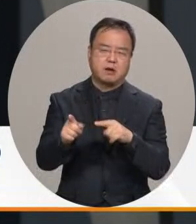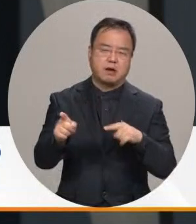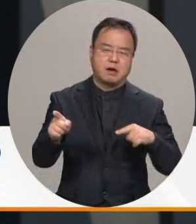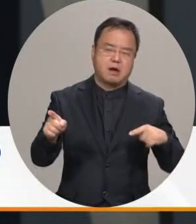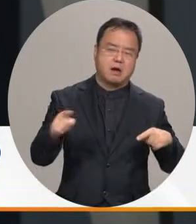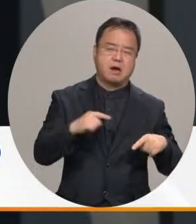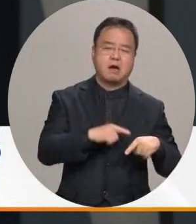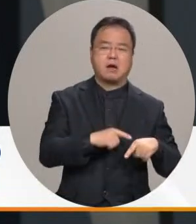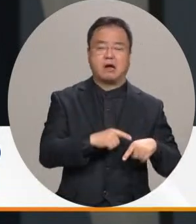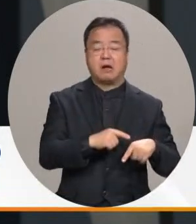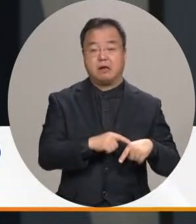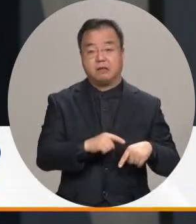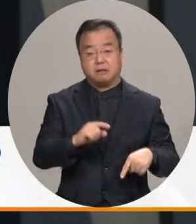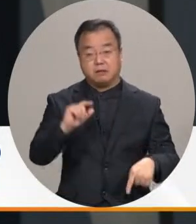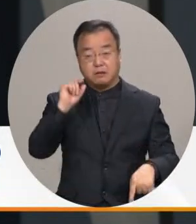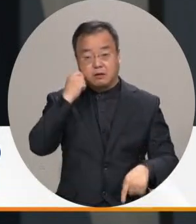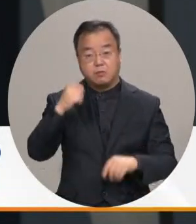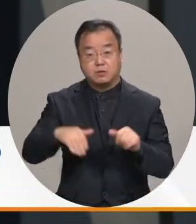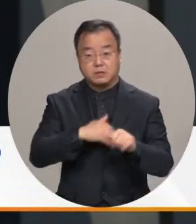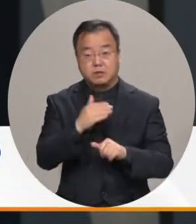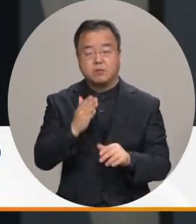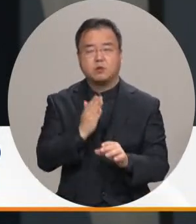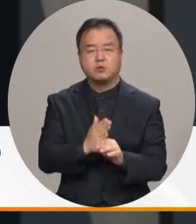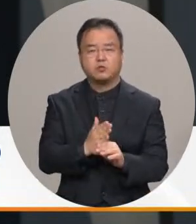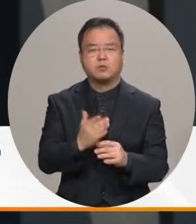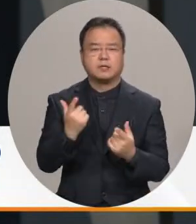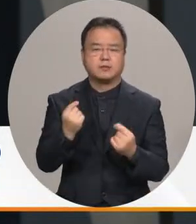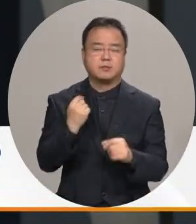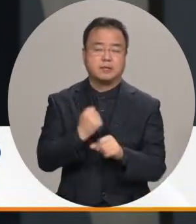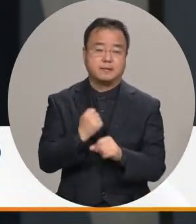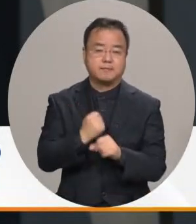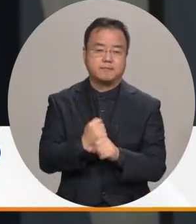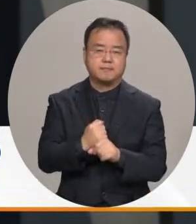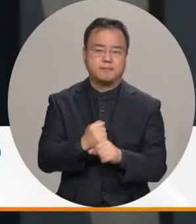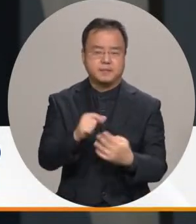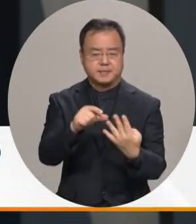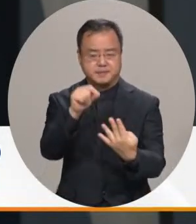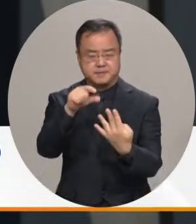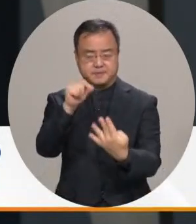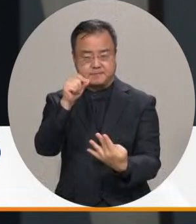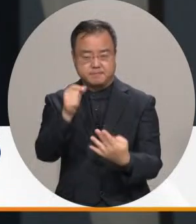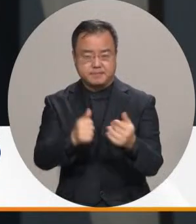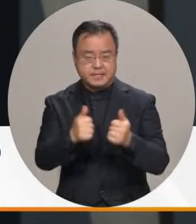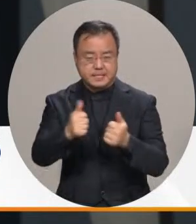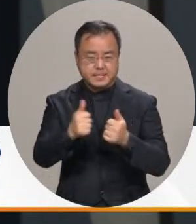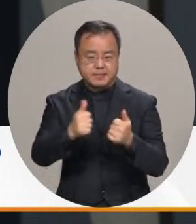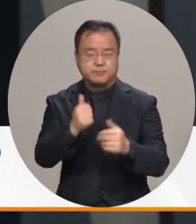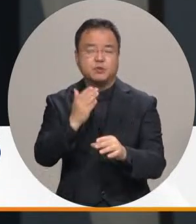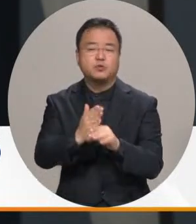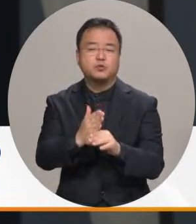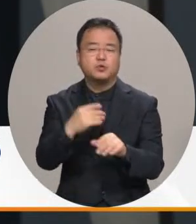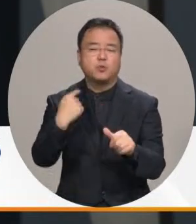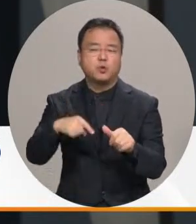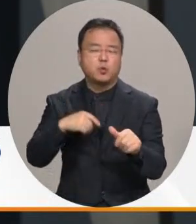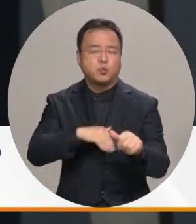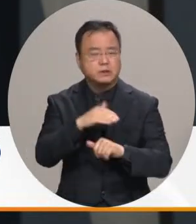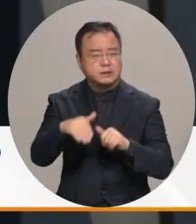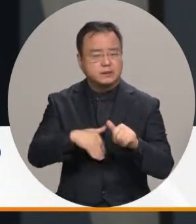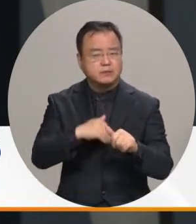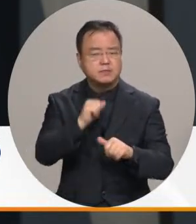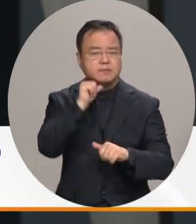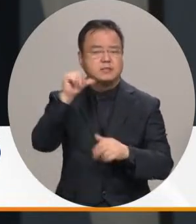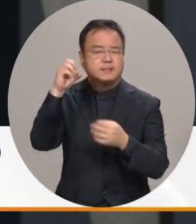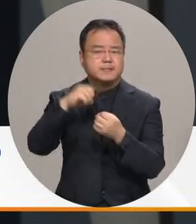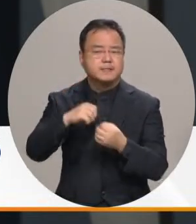상황 이런 것이 그리고 이런 걸 만드는 어떤 선별과 경쟁 중심의 교육제도 이런 것이 좀 빈곤 대물림을